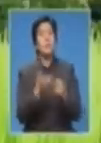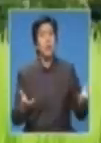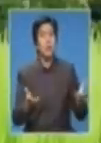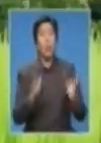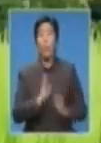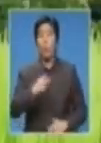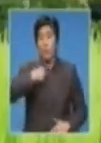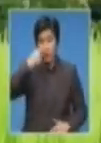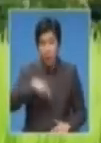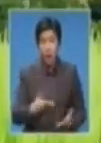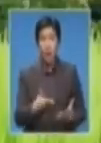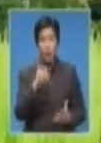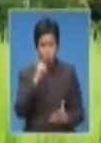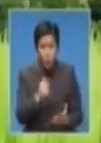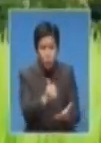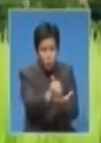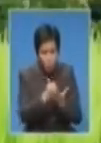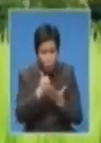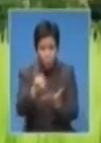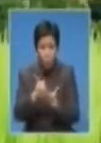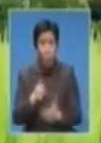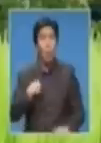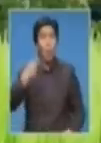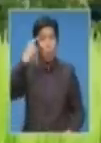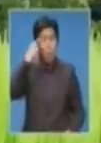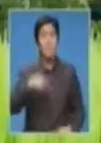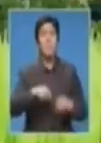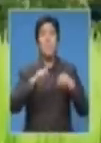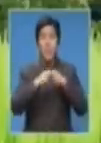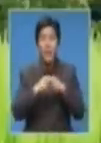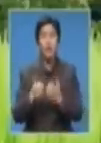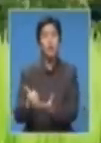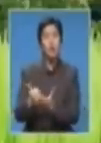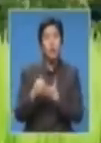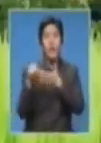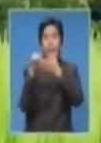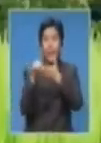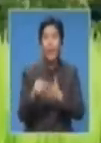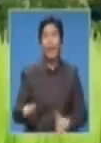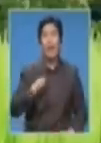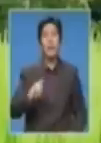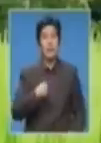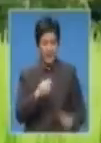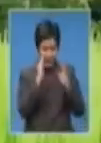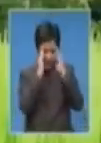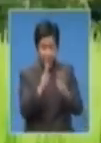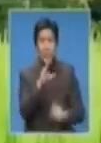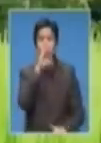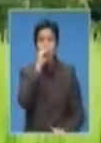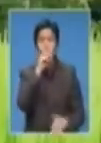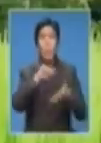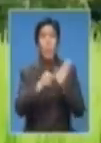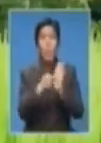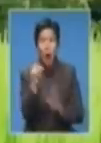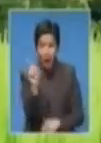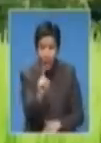เทศหรือเปล่านะเป็นสื่อไทยต้องช่วยกันที่ครับถ้ารู้ว่าเออมันจะมีปัญหาท่านก็ไปแก้ให้ผมเพราะท่านก็รู้ว่าผมเจตนาอะไรนะแต่ท่าน